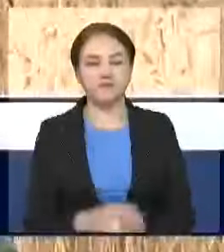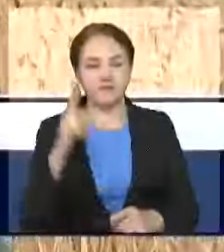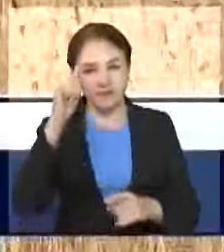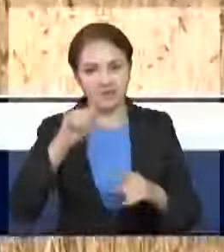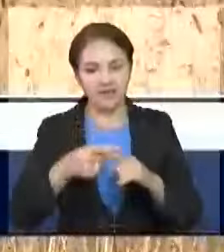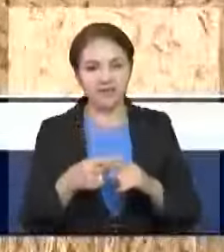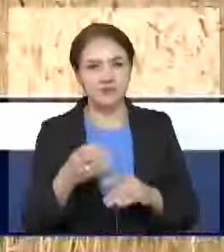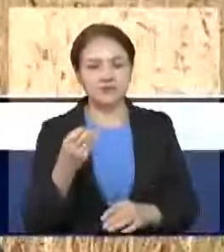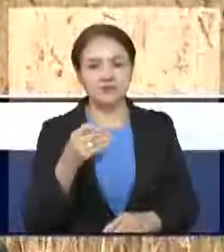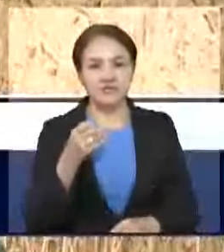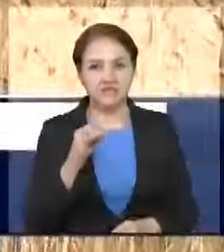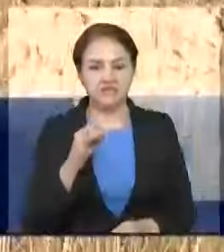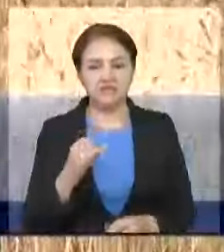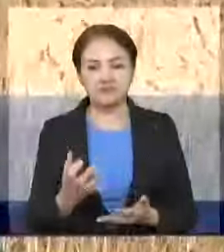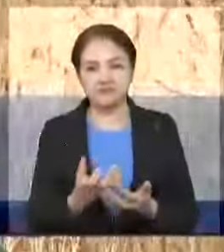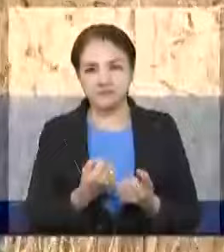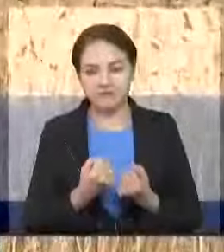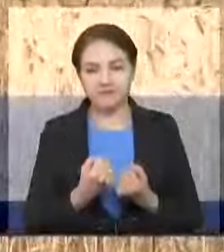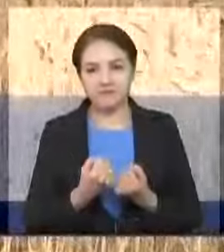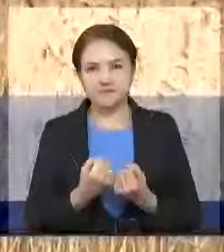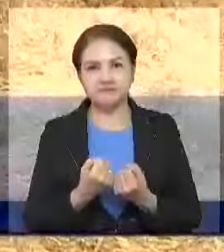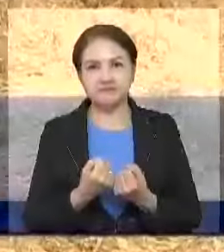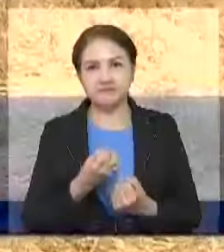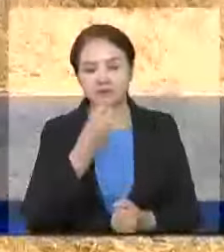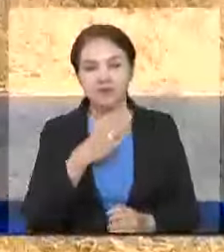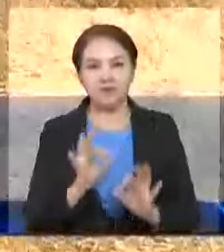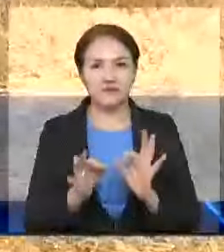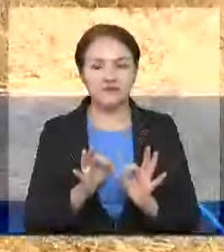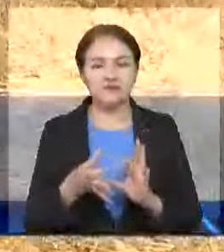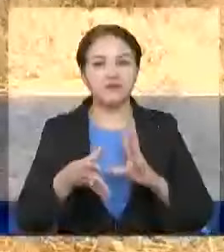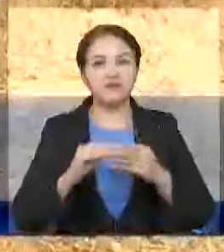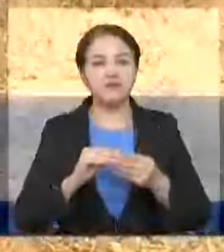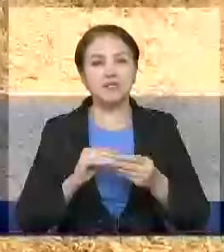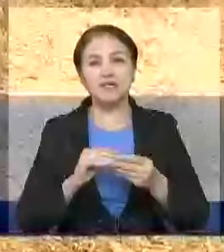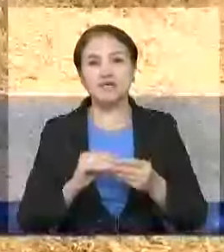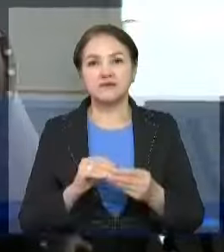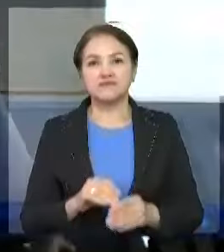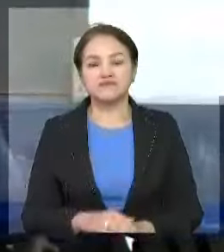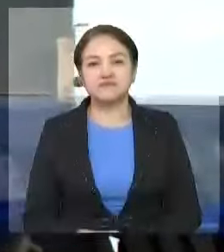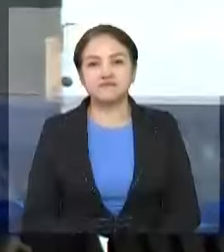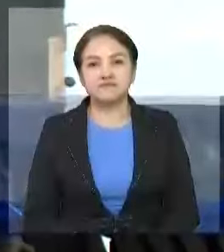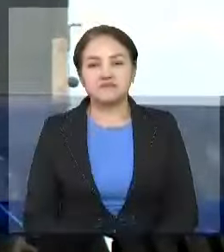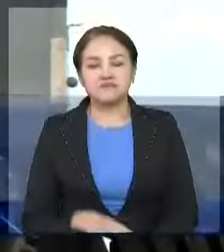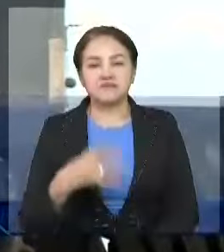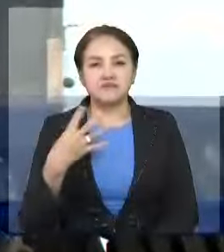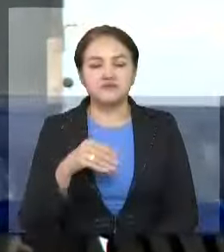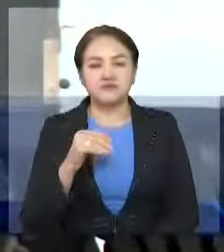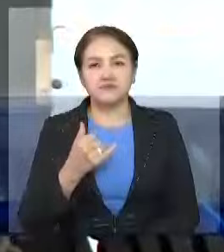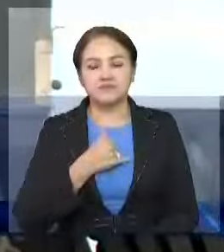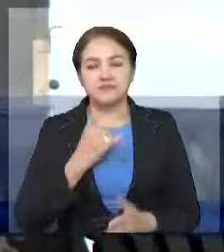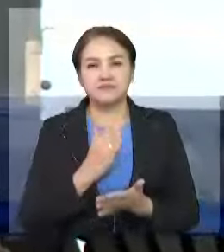технике субсидии получаем. В принципе, неплохо, нормально. Общий, наверное, 1,40 есть у нас